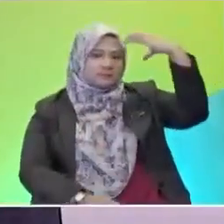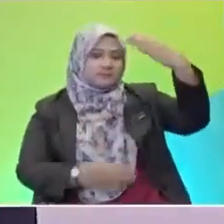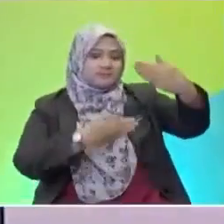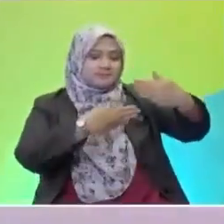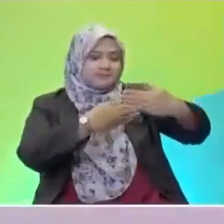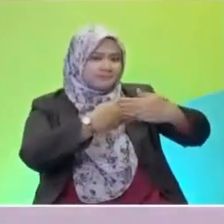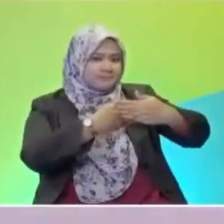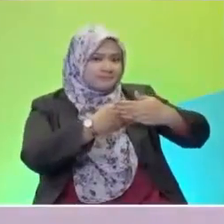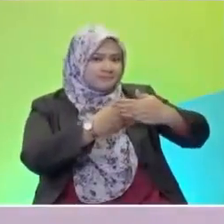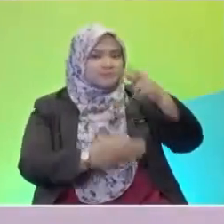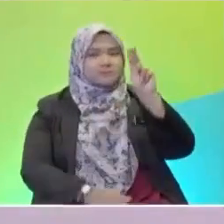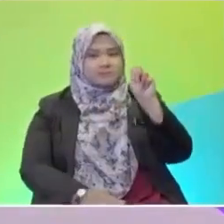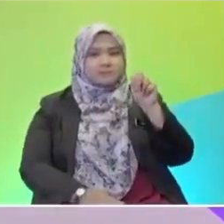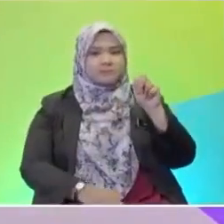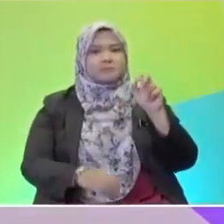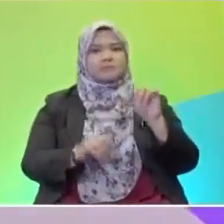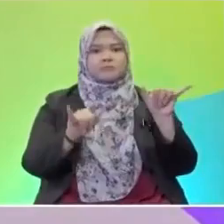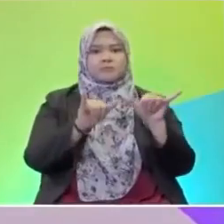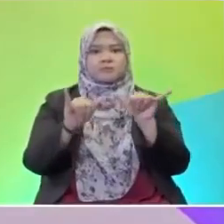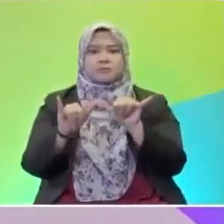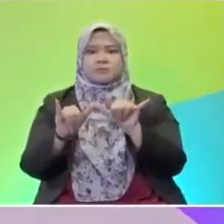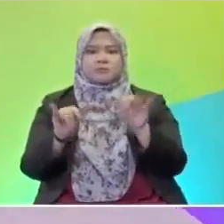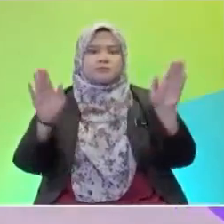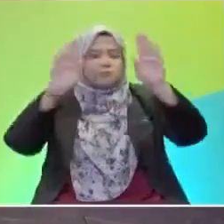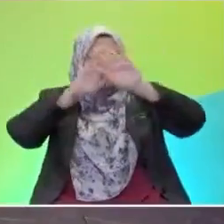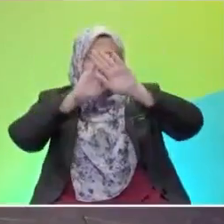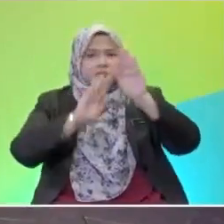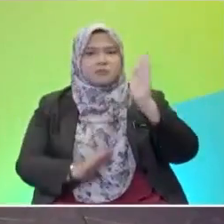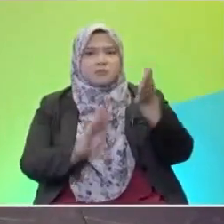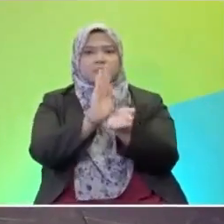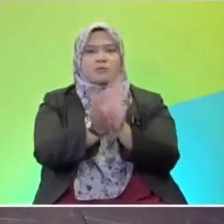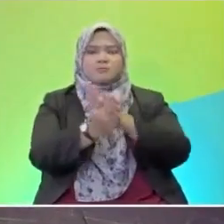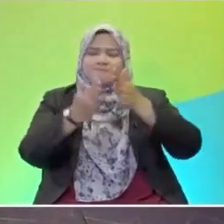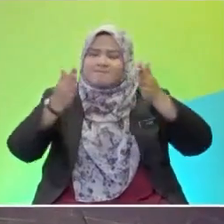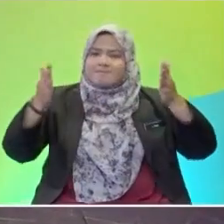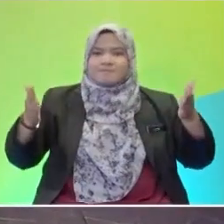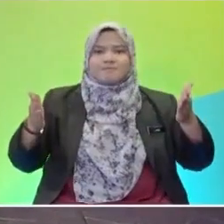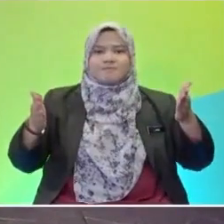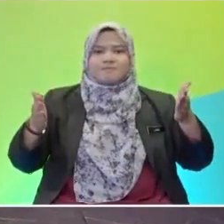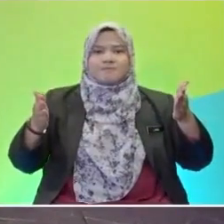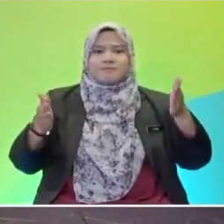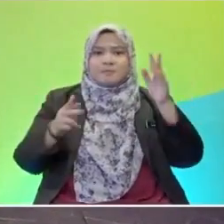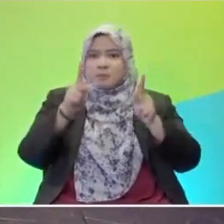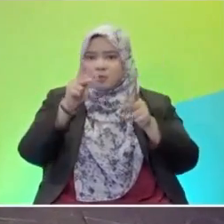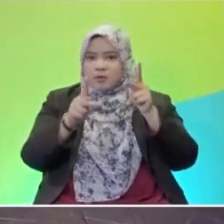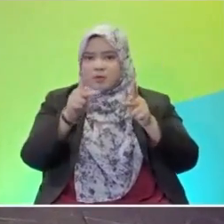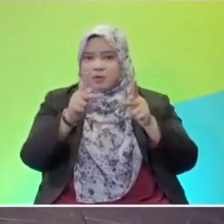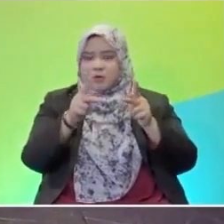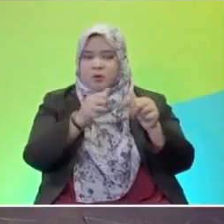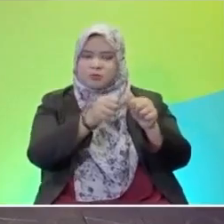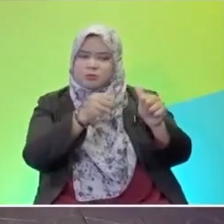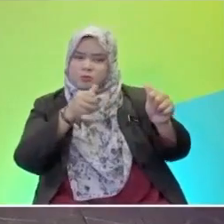semakin besar size bayang-bayangnya semakin